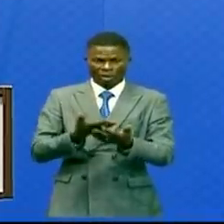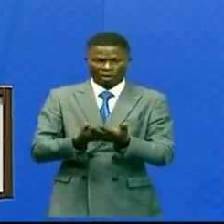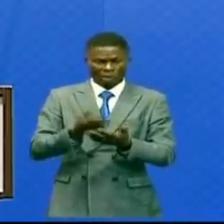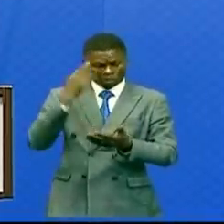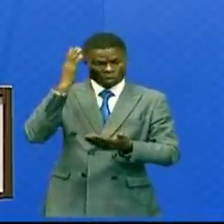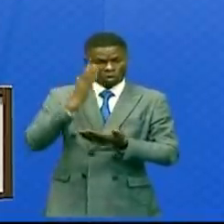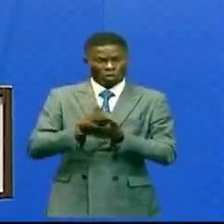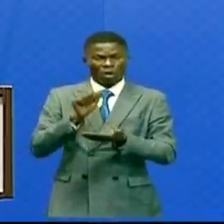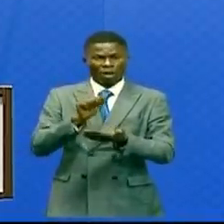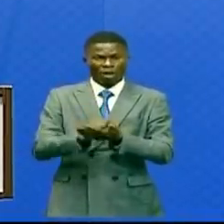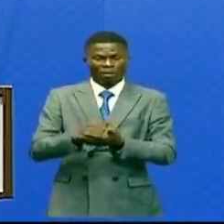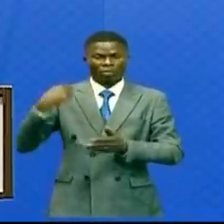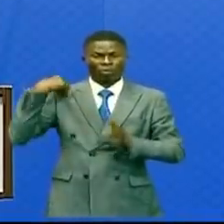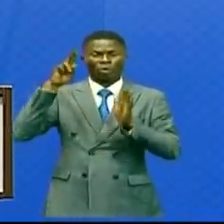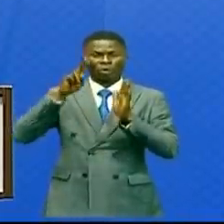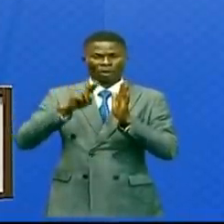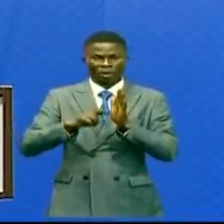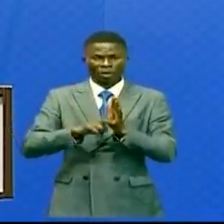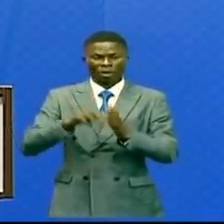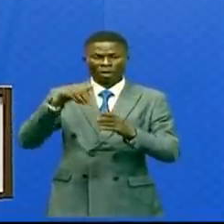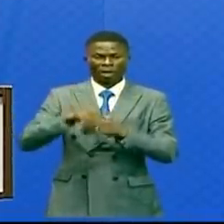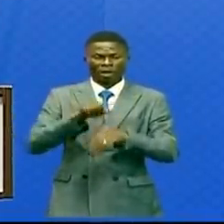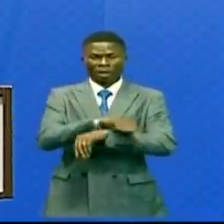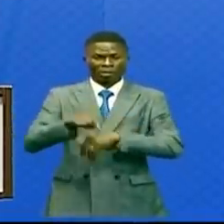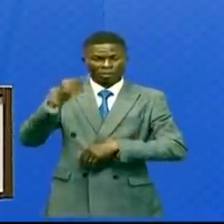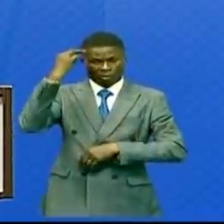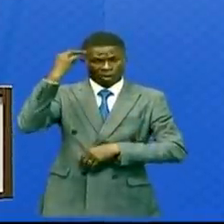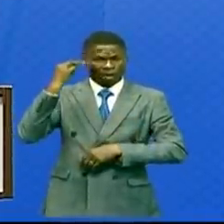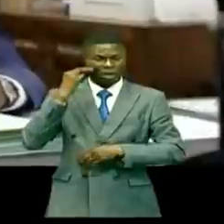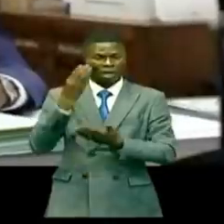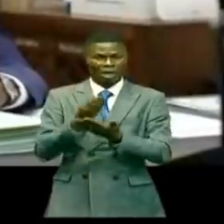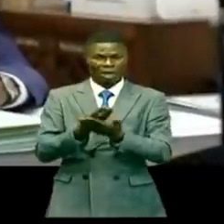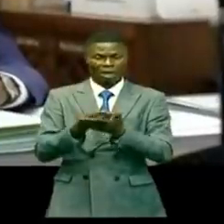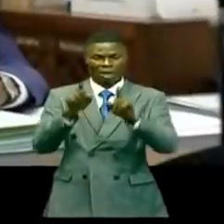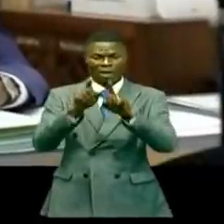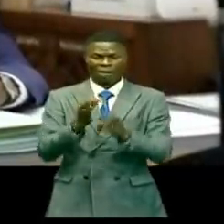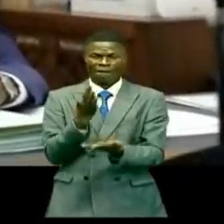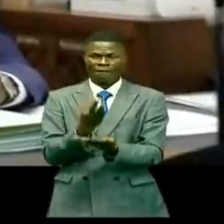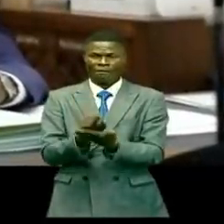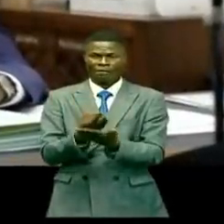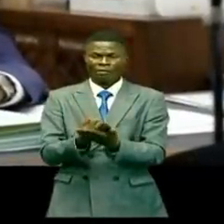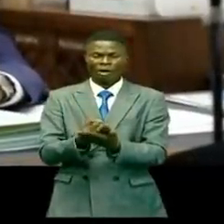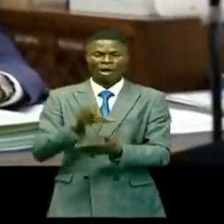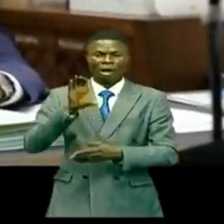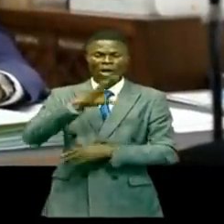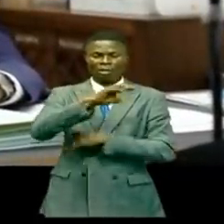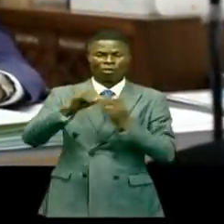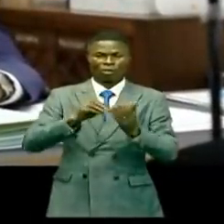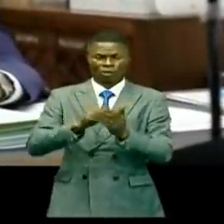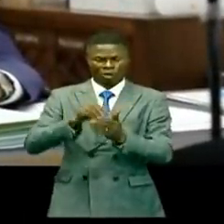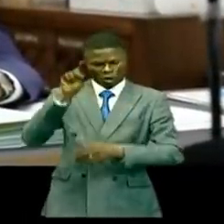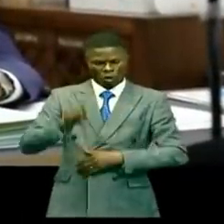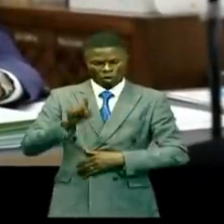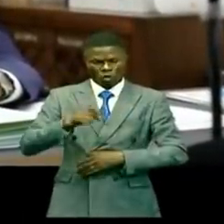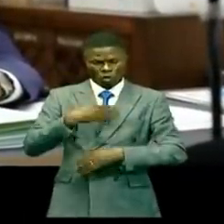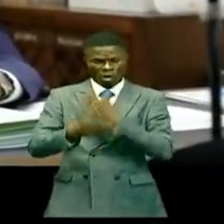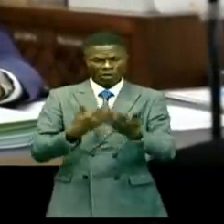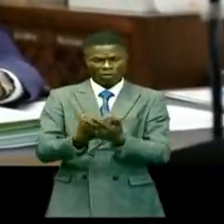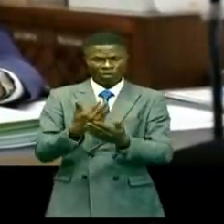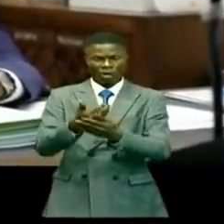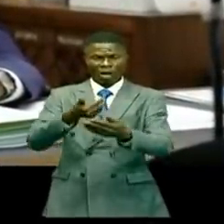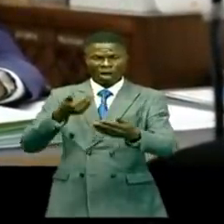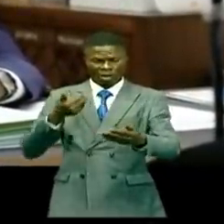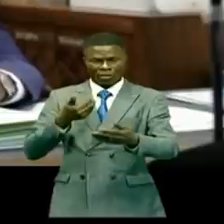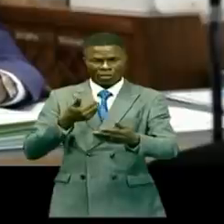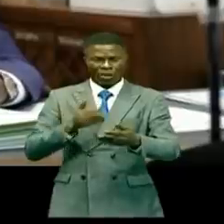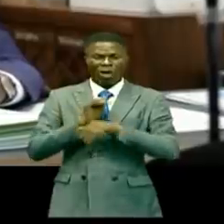face, le gouvernement, à travers le ministère du Budget et des Finances, la Banque centrale, ont les devoirs d'anticiper avec les